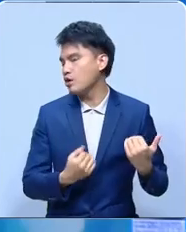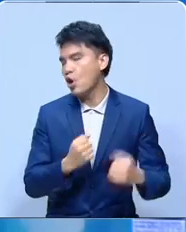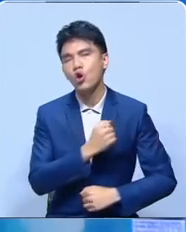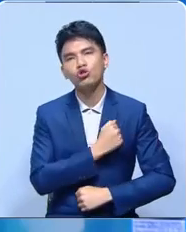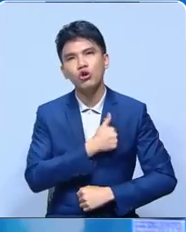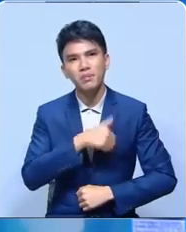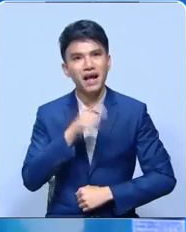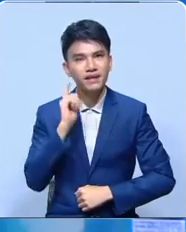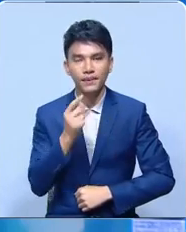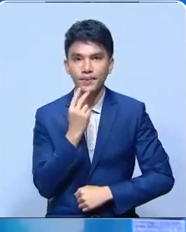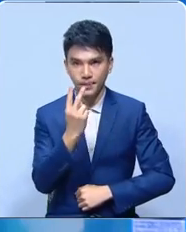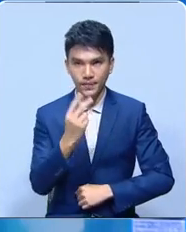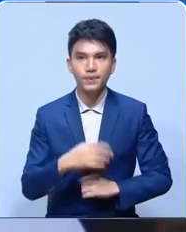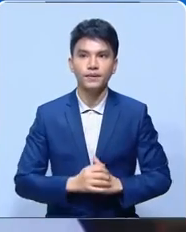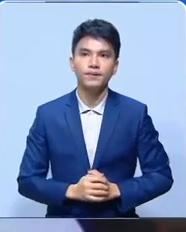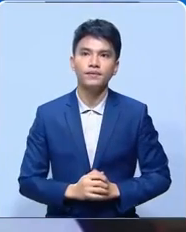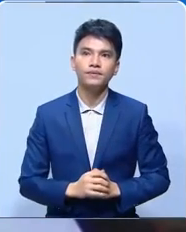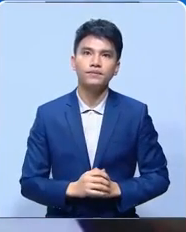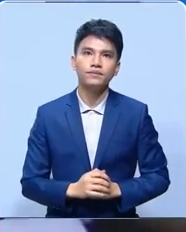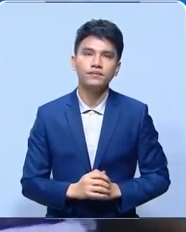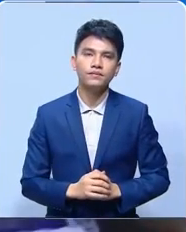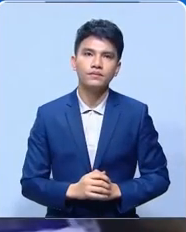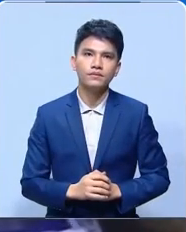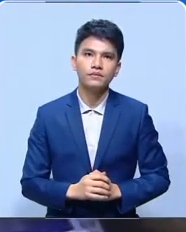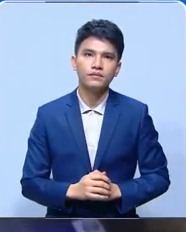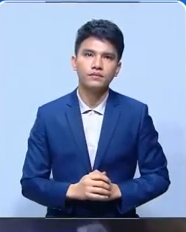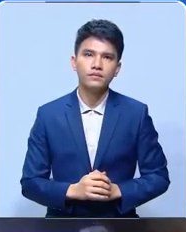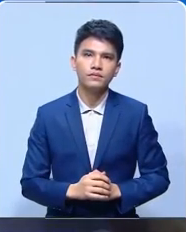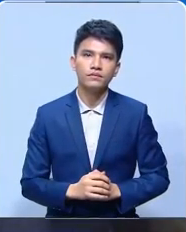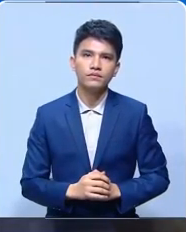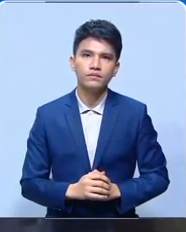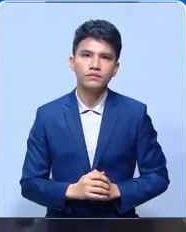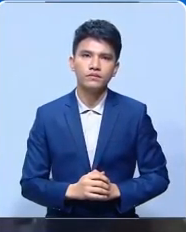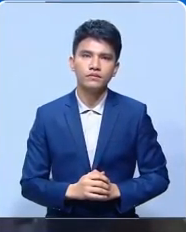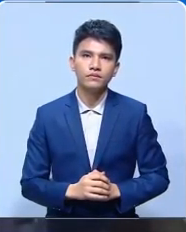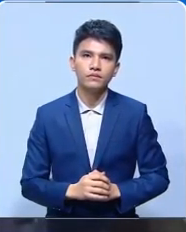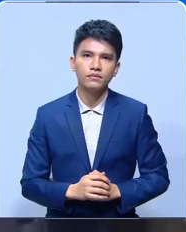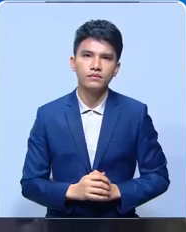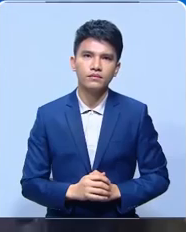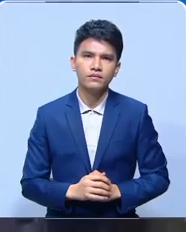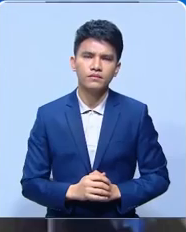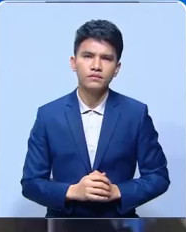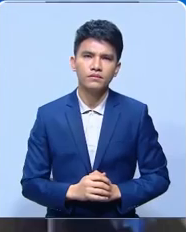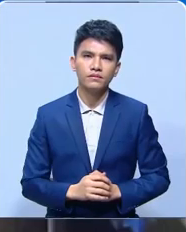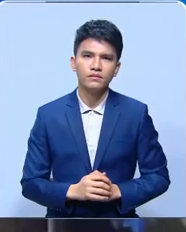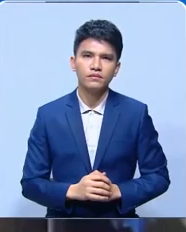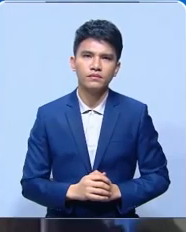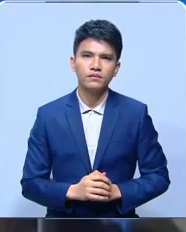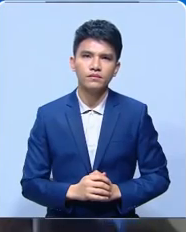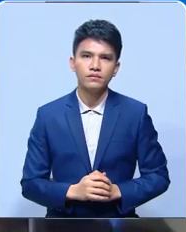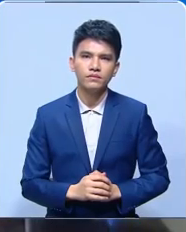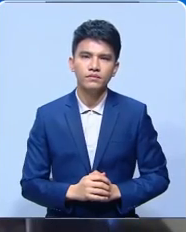จริงๆเอ้าฟังเสียงหน่อย เอ้าเดินตามไปตีมันอ่ะเอ้าอันดับนี้